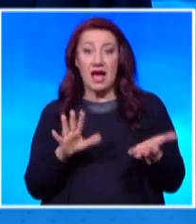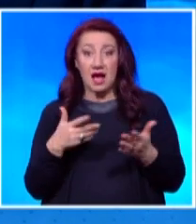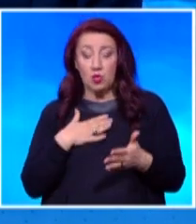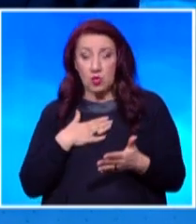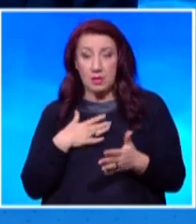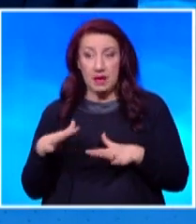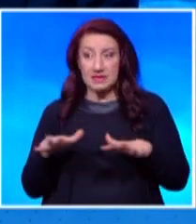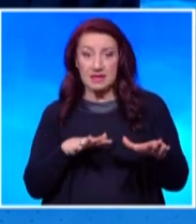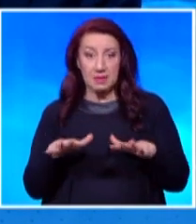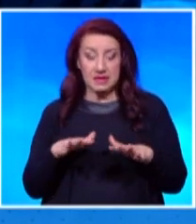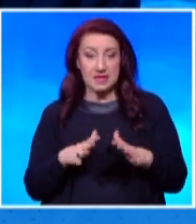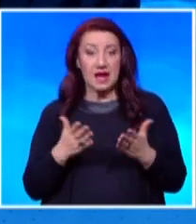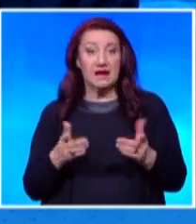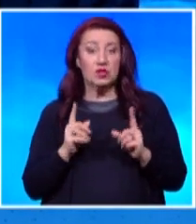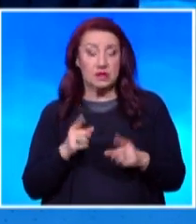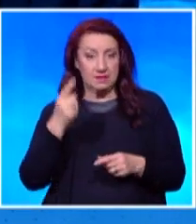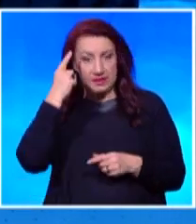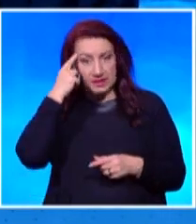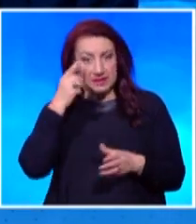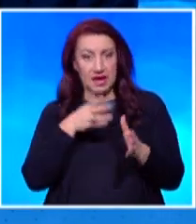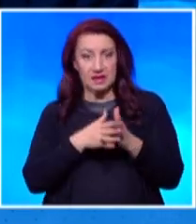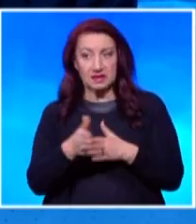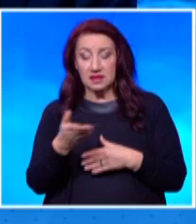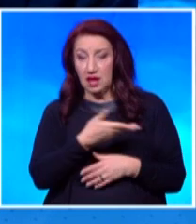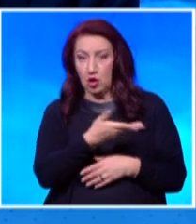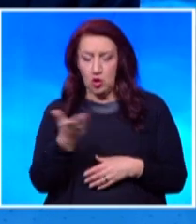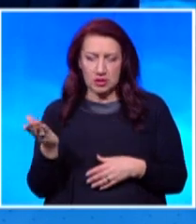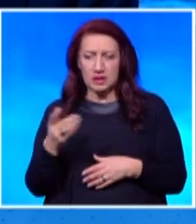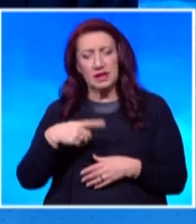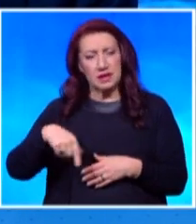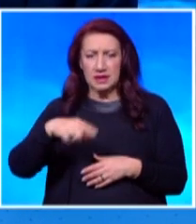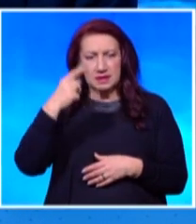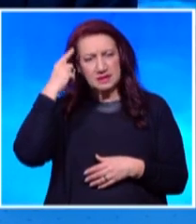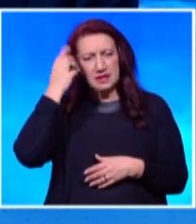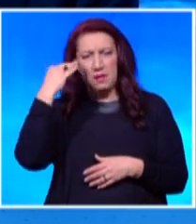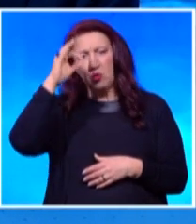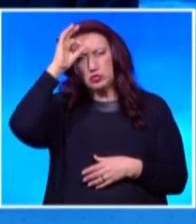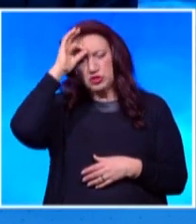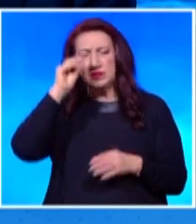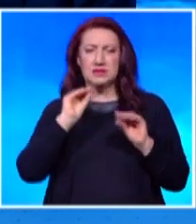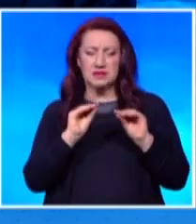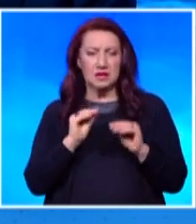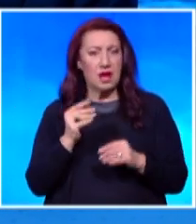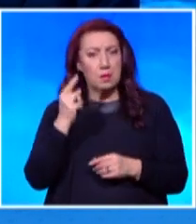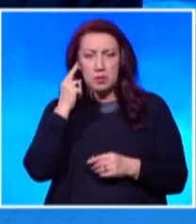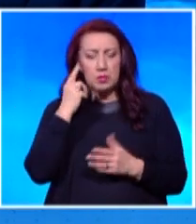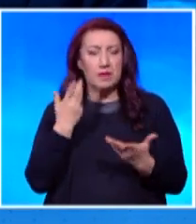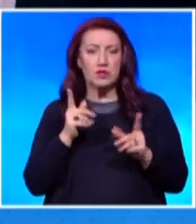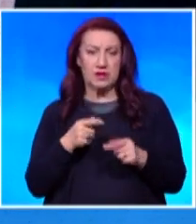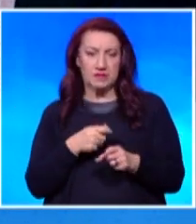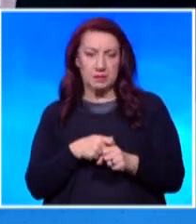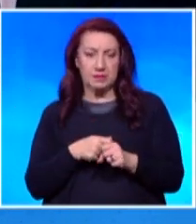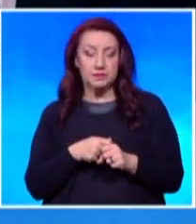Какво трябва да знаят хората? Всички сме преминали гражданско обучение като ученици, но все пак помним ли го? Много е